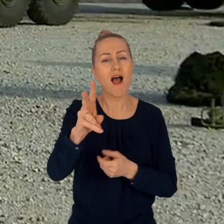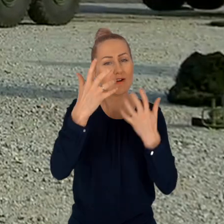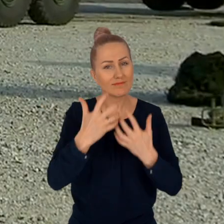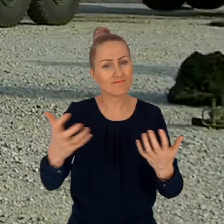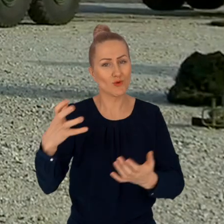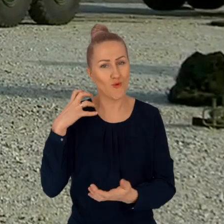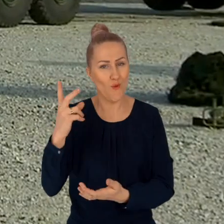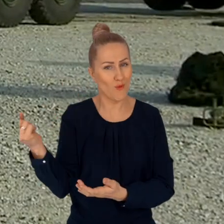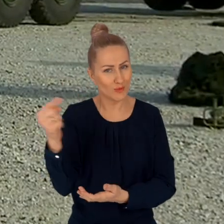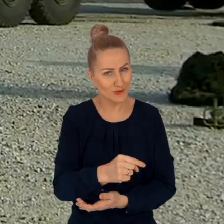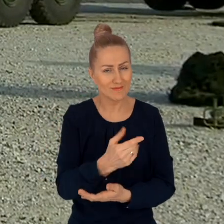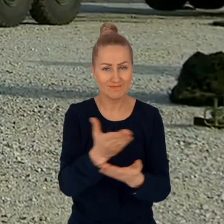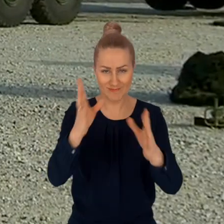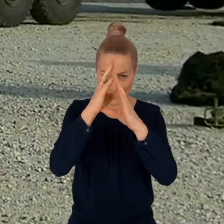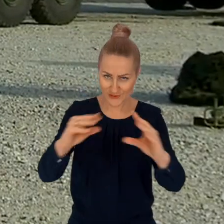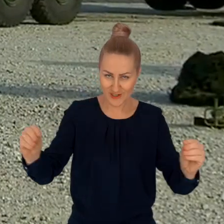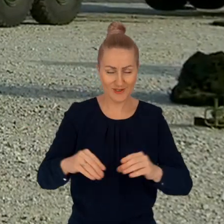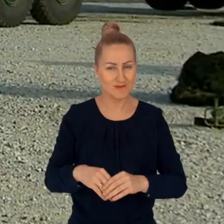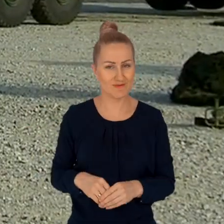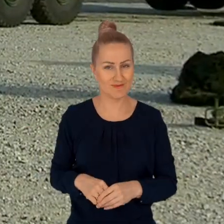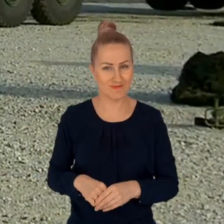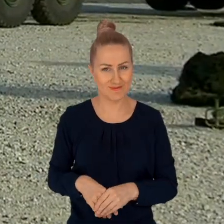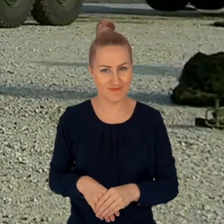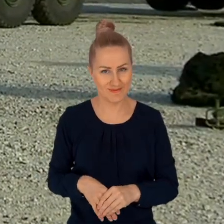goście, szanowni państwo.